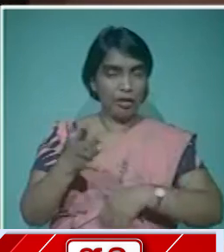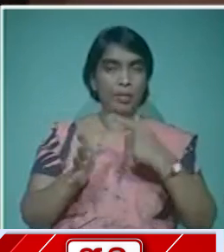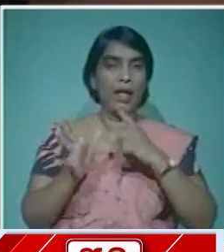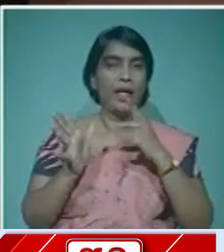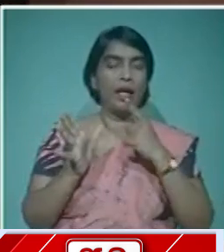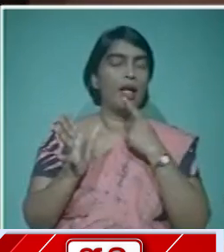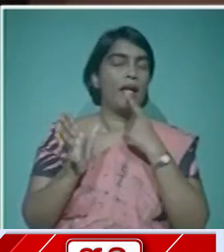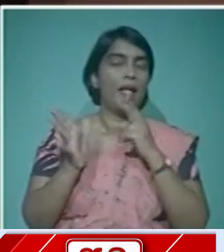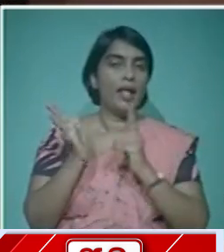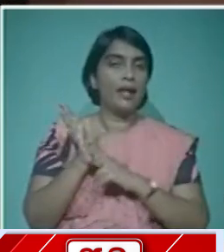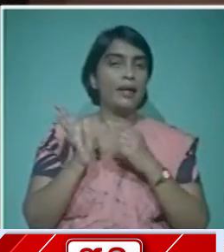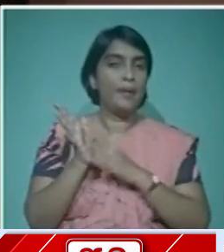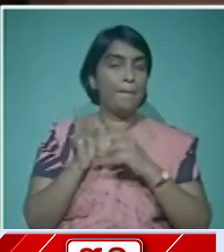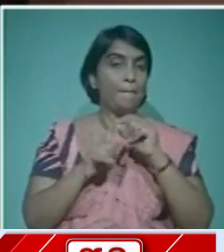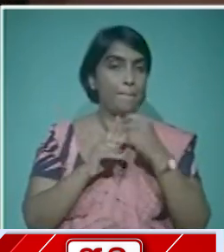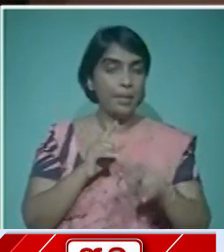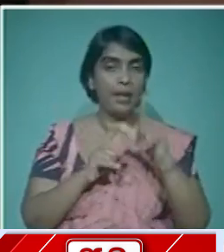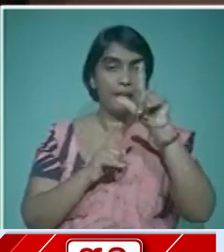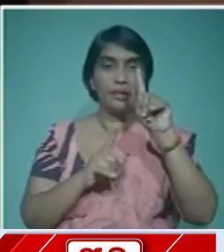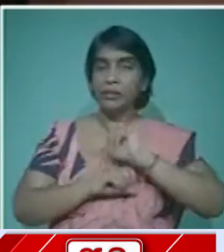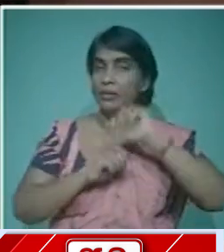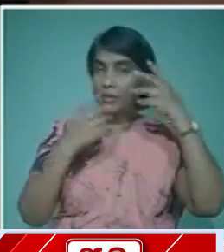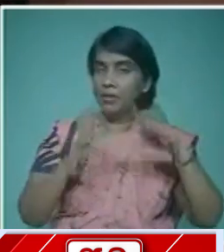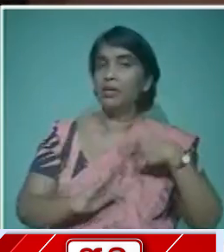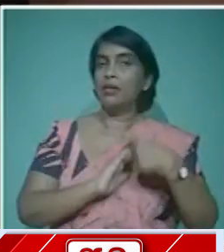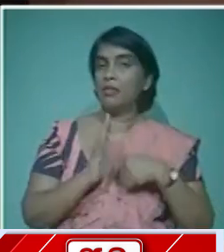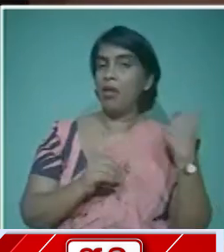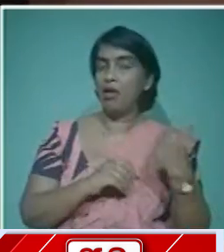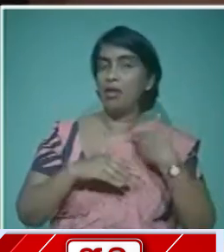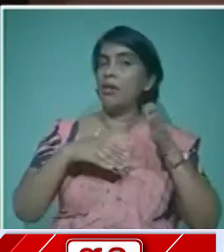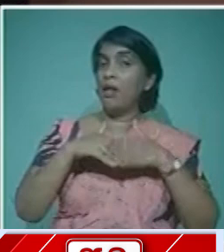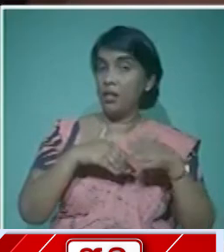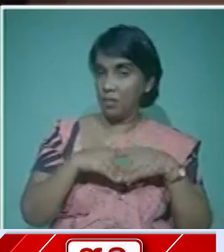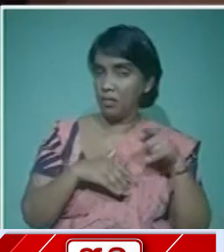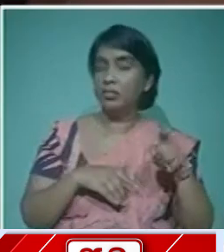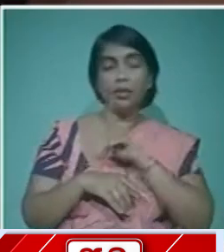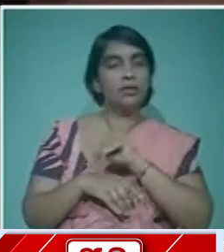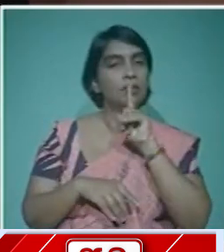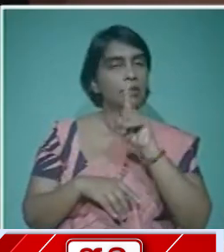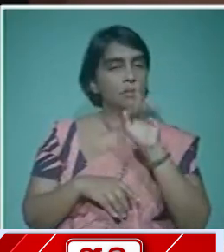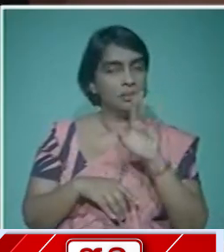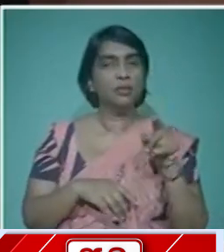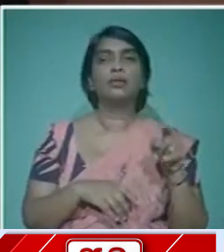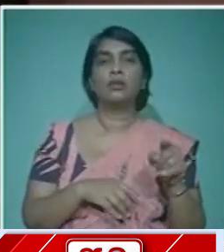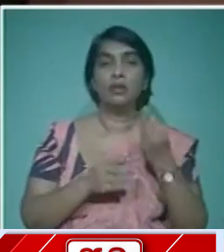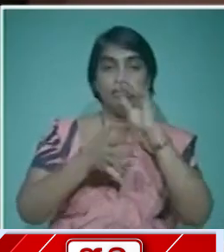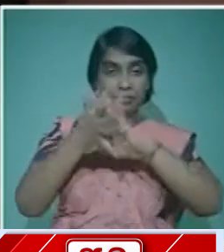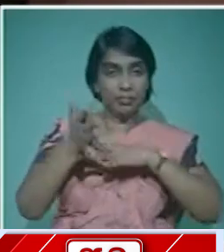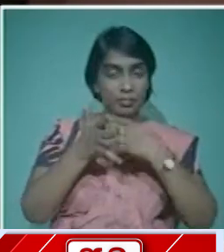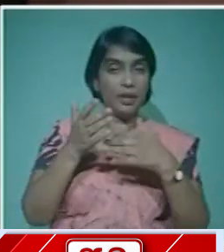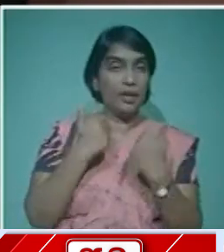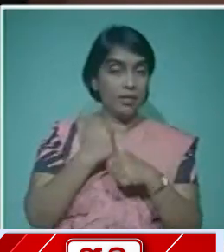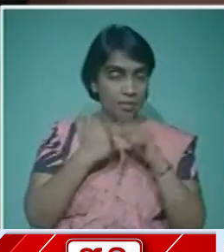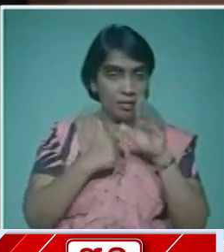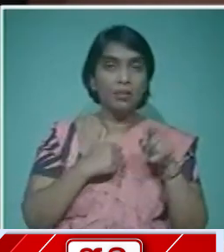එන්.එම්. පෙරේරා 71 කැරැල්ල නිමා වෙලා මේ රටේ ලොකු අලුත් අත්දැකීමක් එතුමා කියලා තිබුණා. අයවැය ලේඛනය සකස්